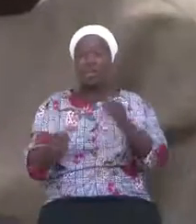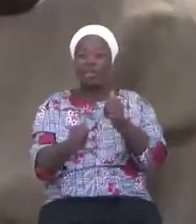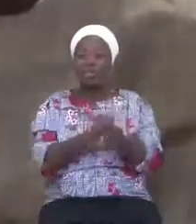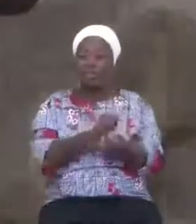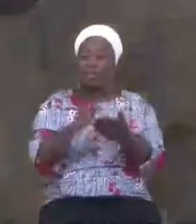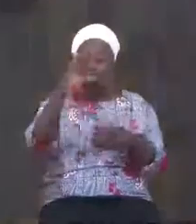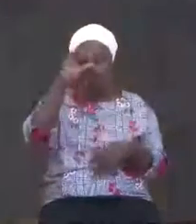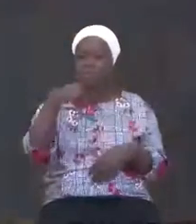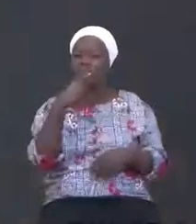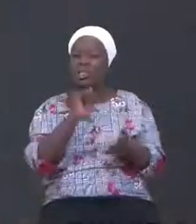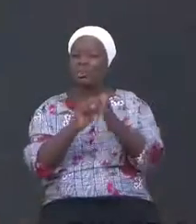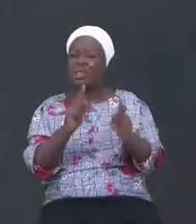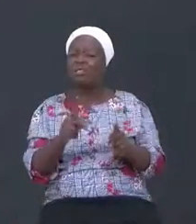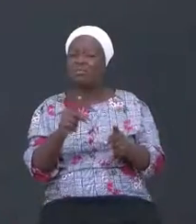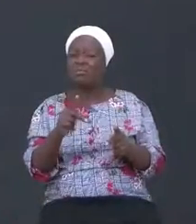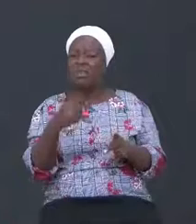qui,